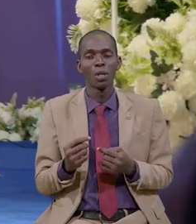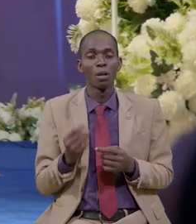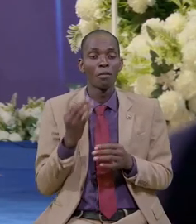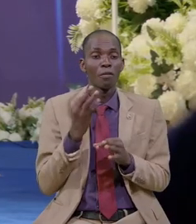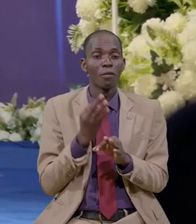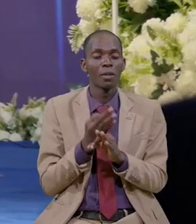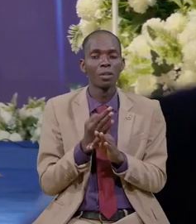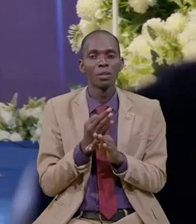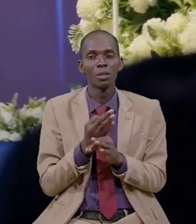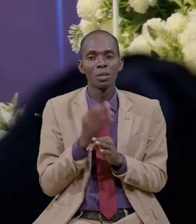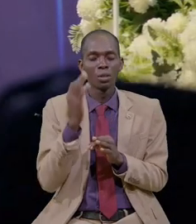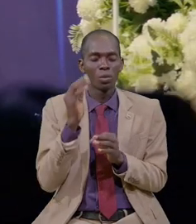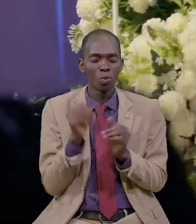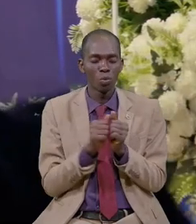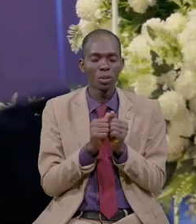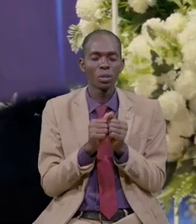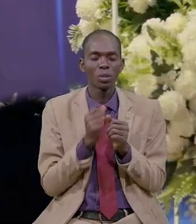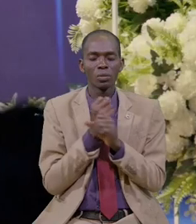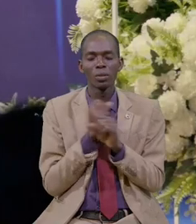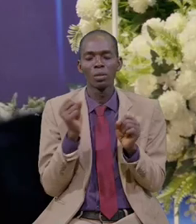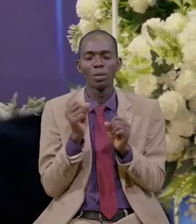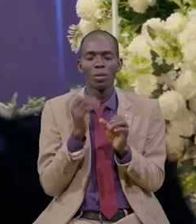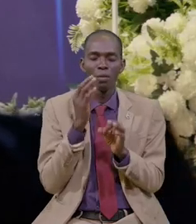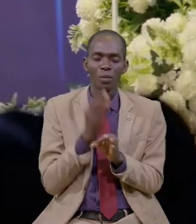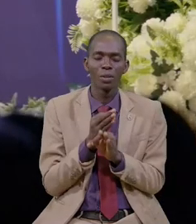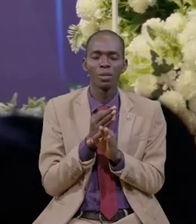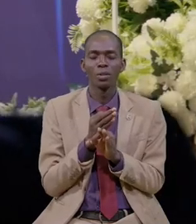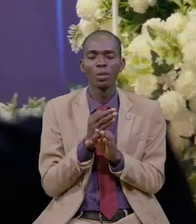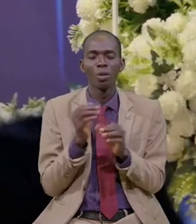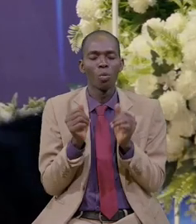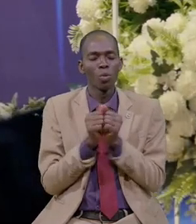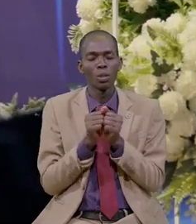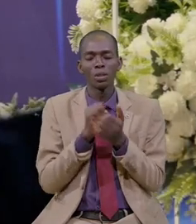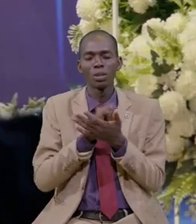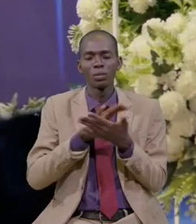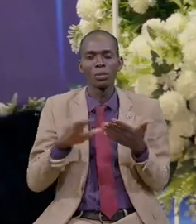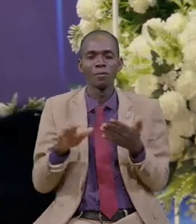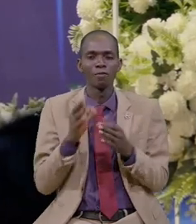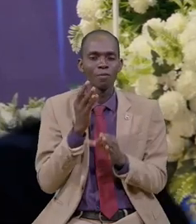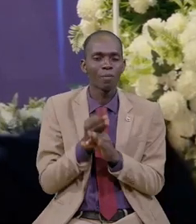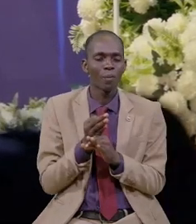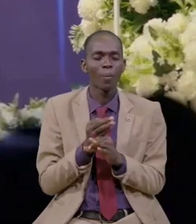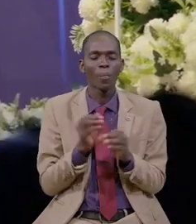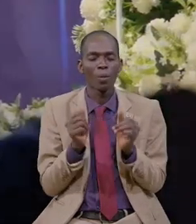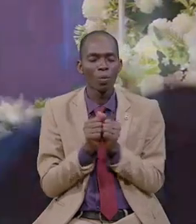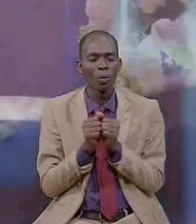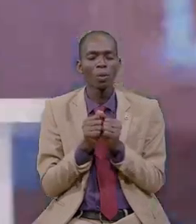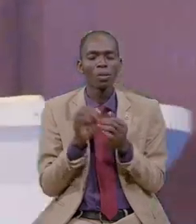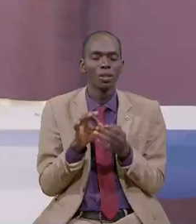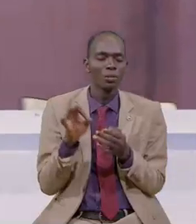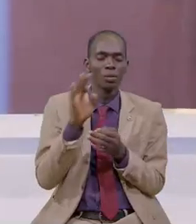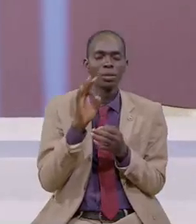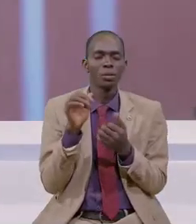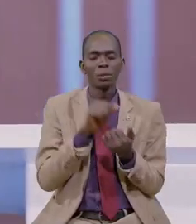la foi pour le salut, la foi avec la sanctification, la foi pour le